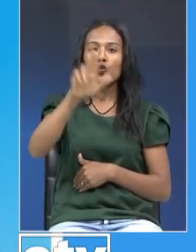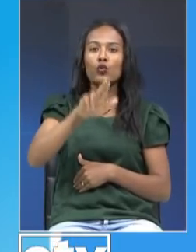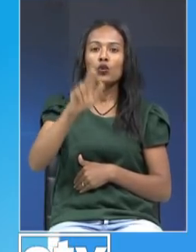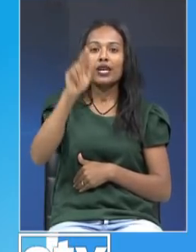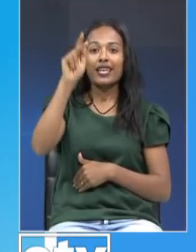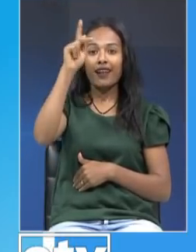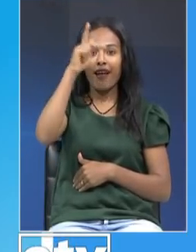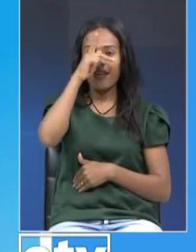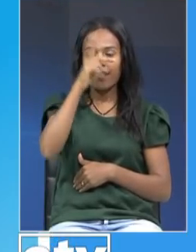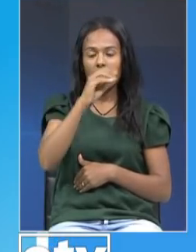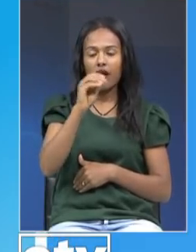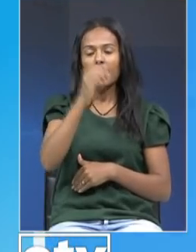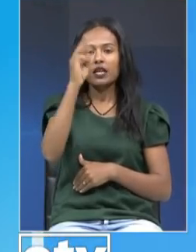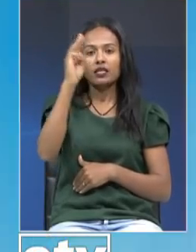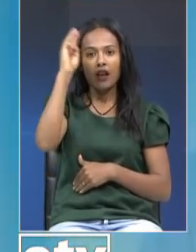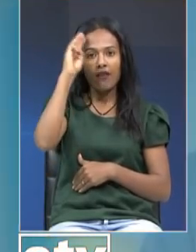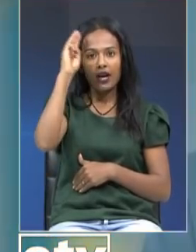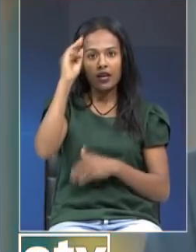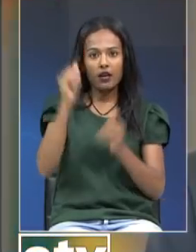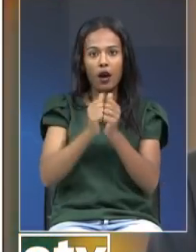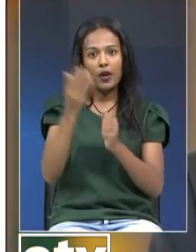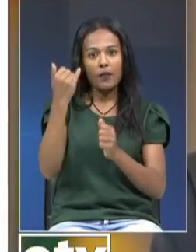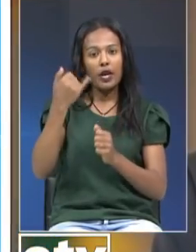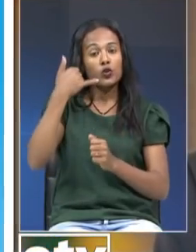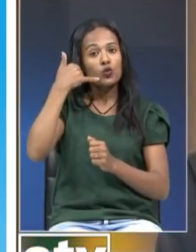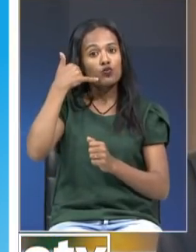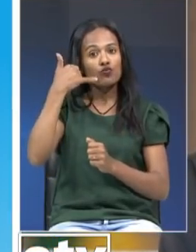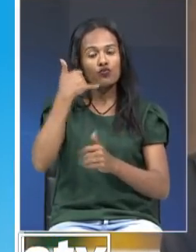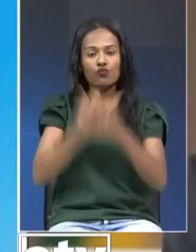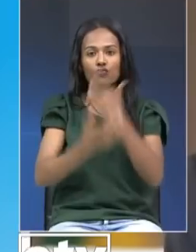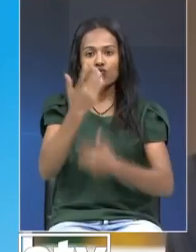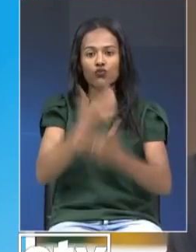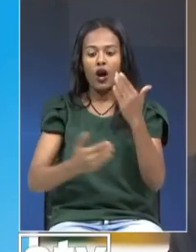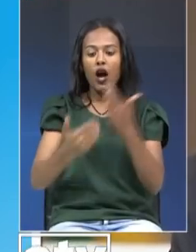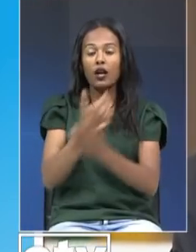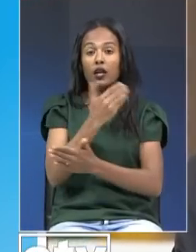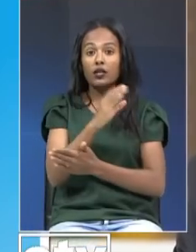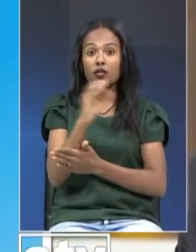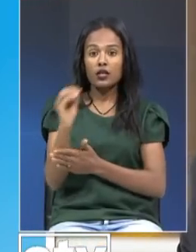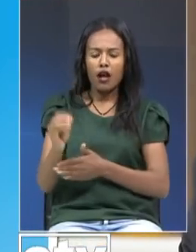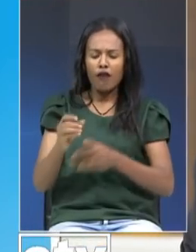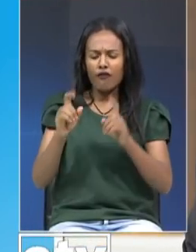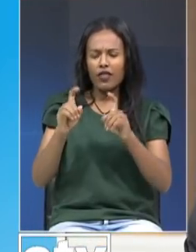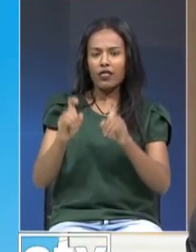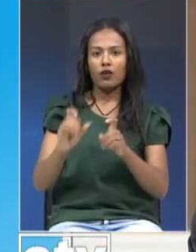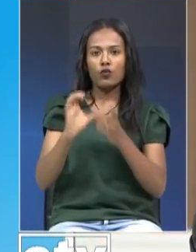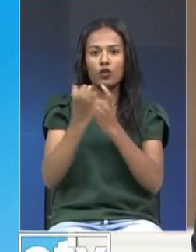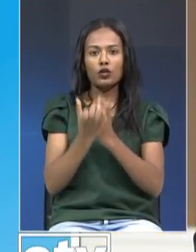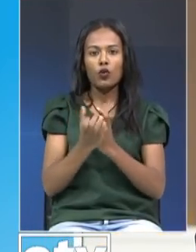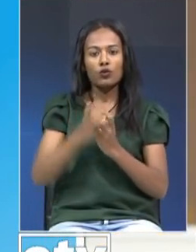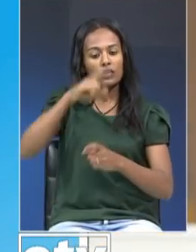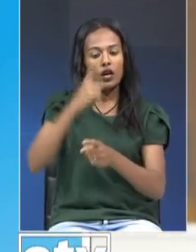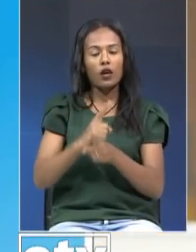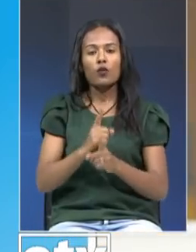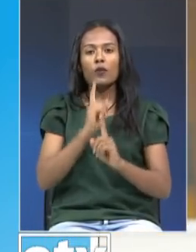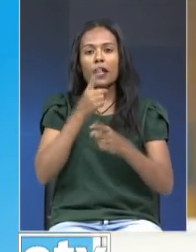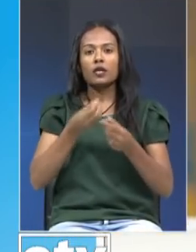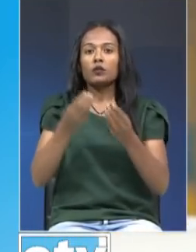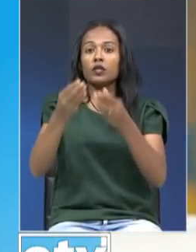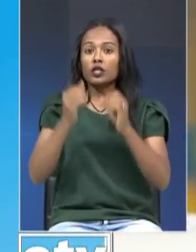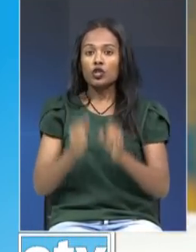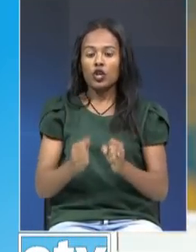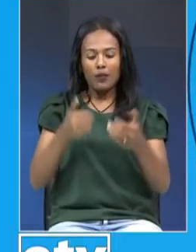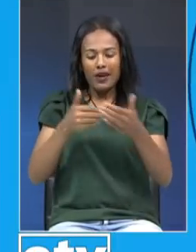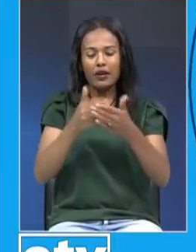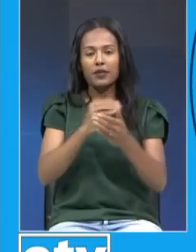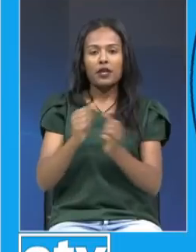ኬንያታና ከሳልቫኪር ጋር በነበራቸው የስልክ ውይይት ለአዳዲስና ፈታኝ ሁኔታዎች ተገቢ ምላሽ ለመስጠት እንዲቻል